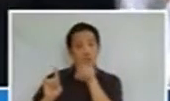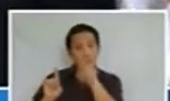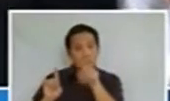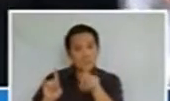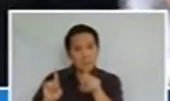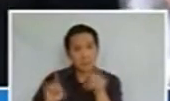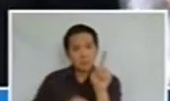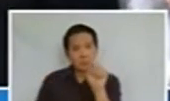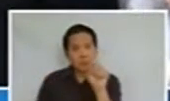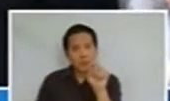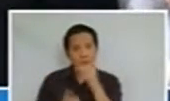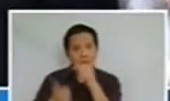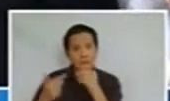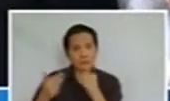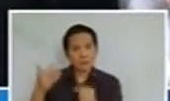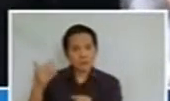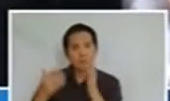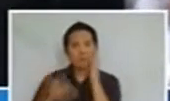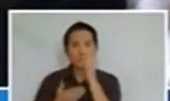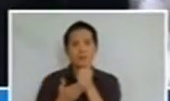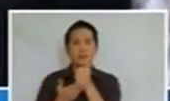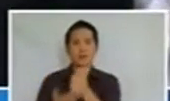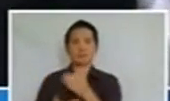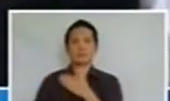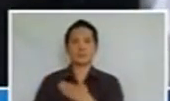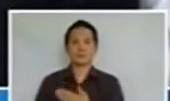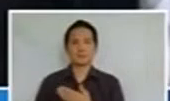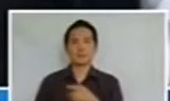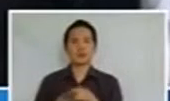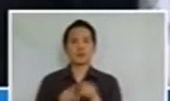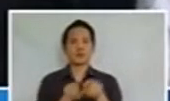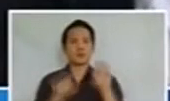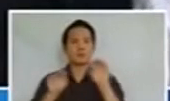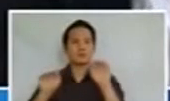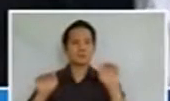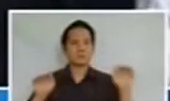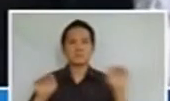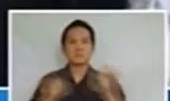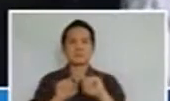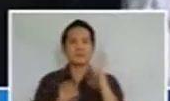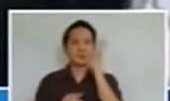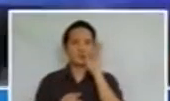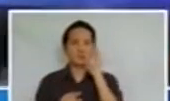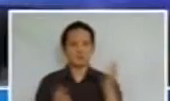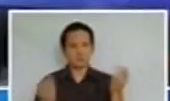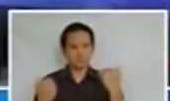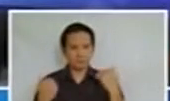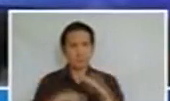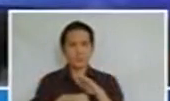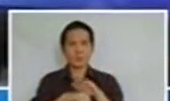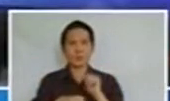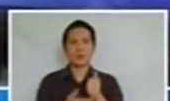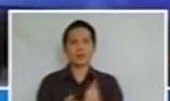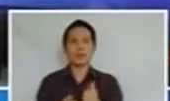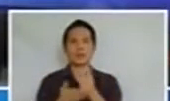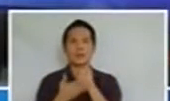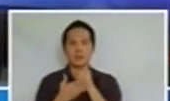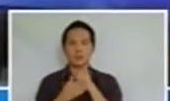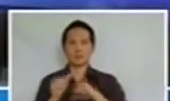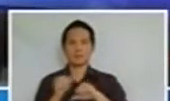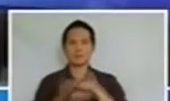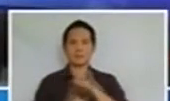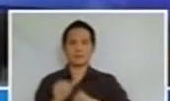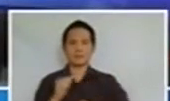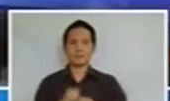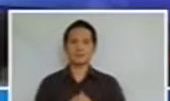Zarina. Magandang tanghali, Secretary Martin Andanar. Dito po sa hashtag COVID-19 Page Radio, narito na ang